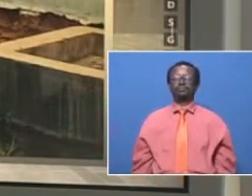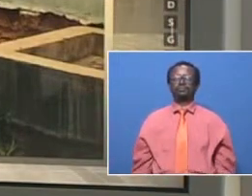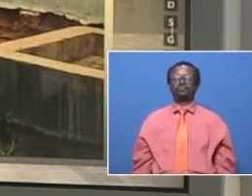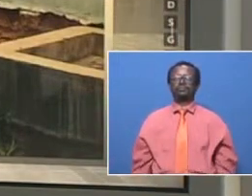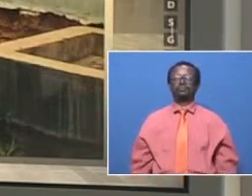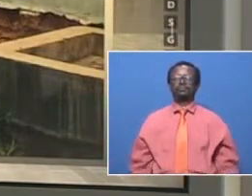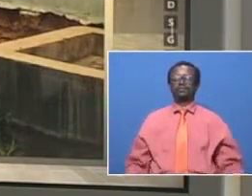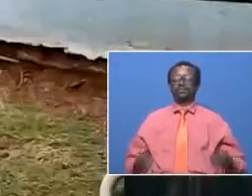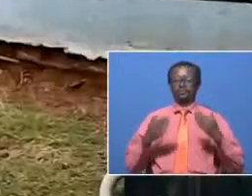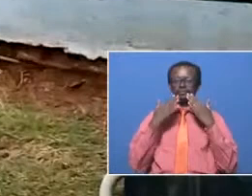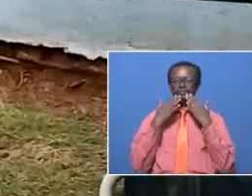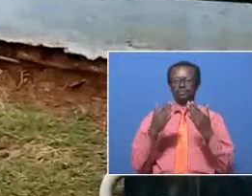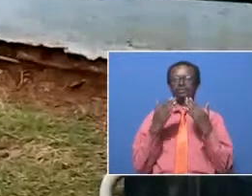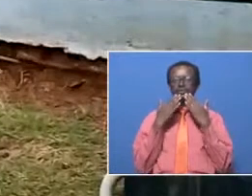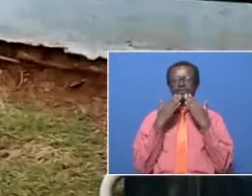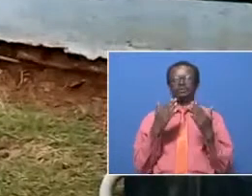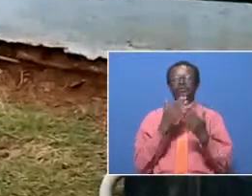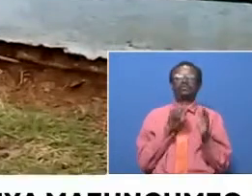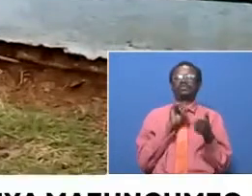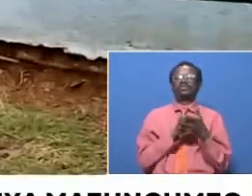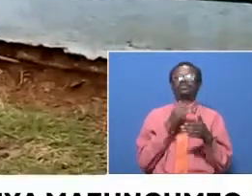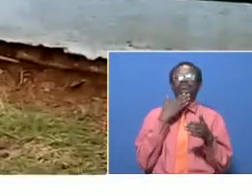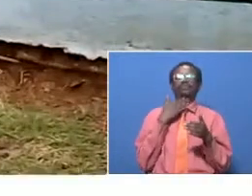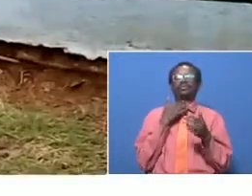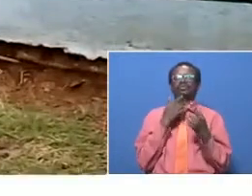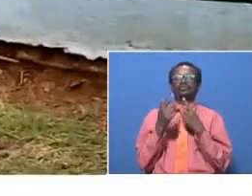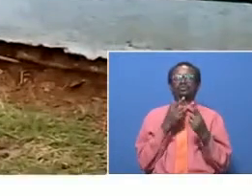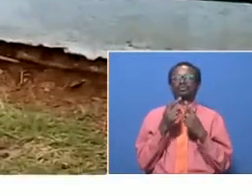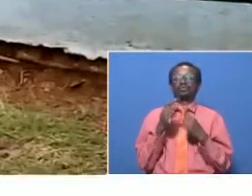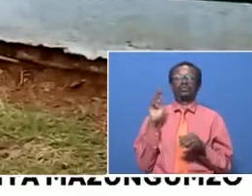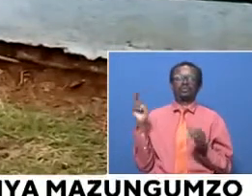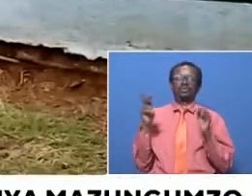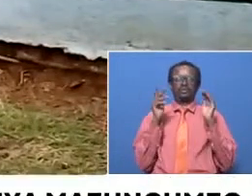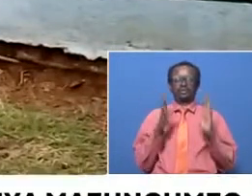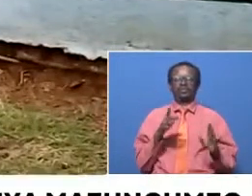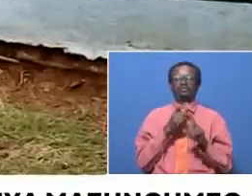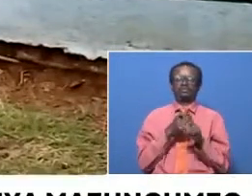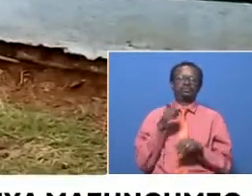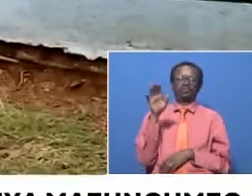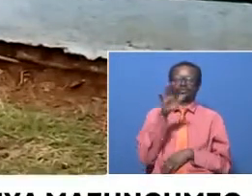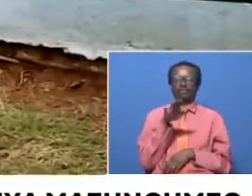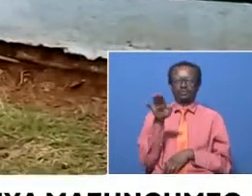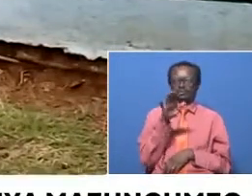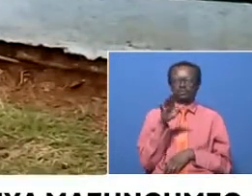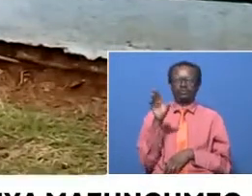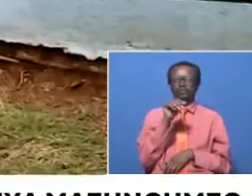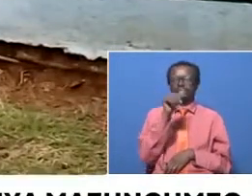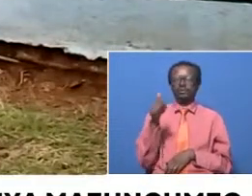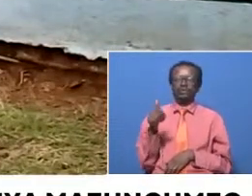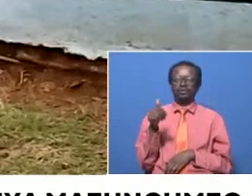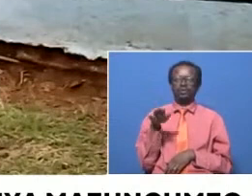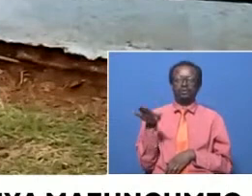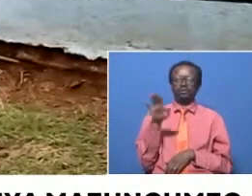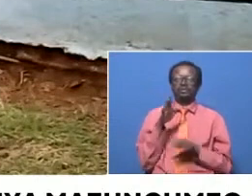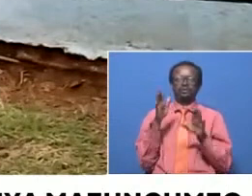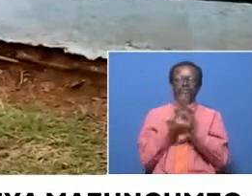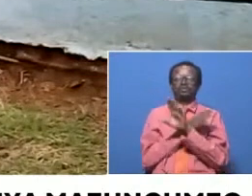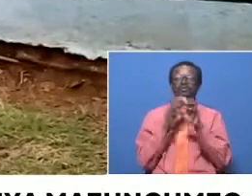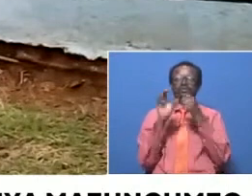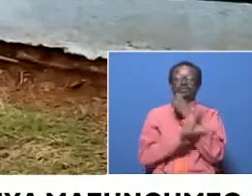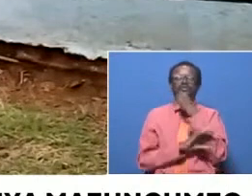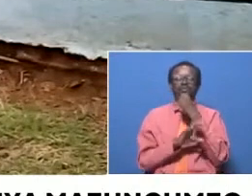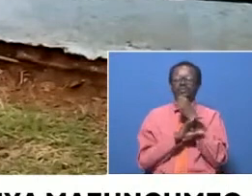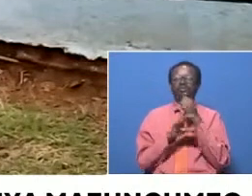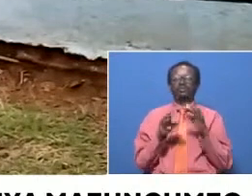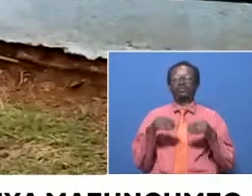Shukran sana mwenzangu ukiwa studioni. Wakenya katika eneo hili na kama sehemu zingine za inji wanaendelea kutoa